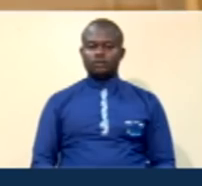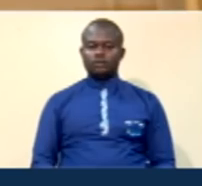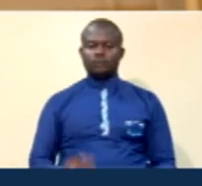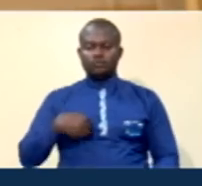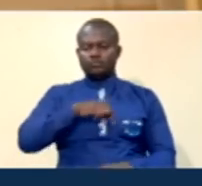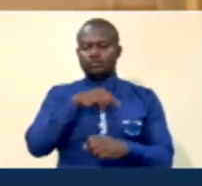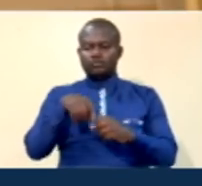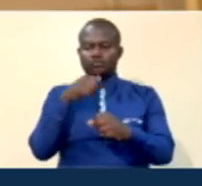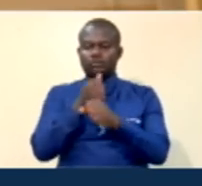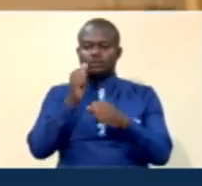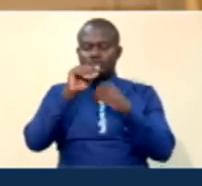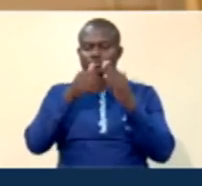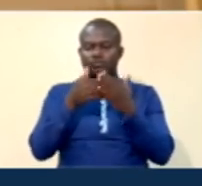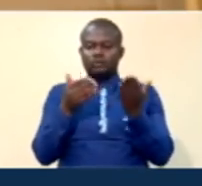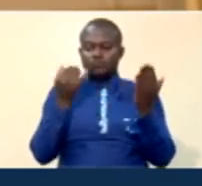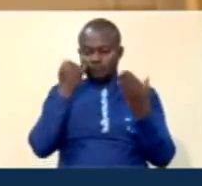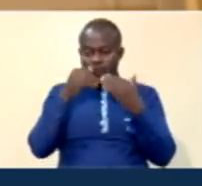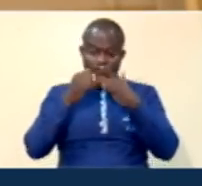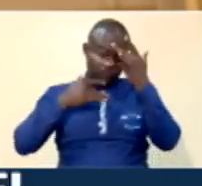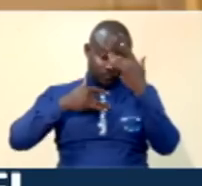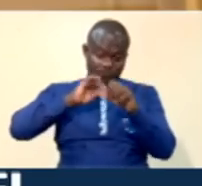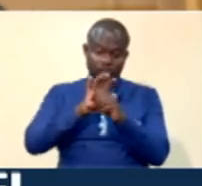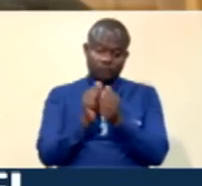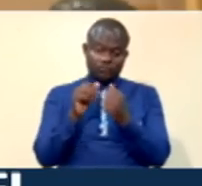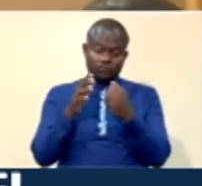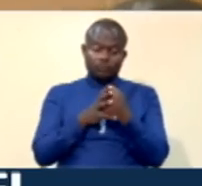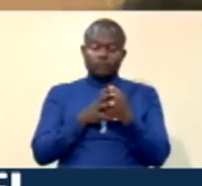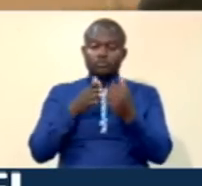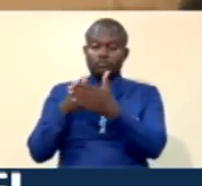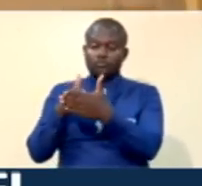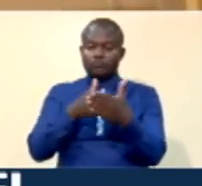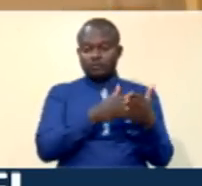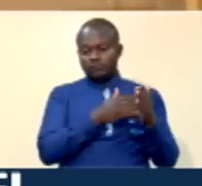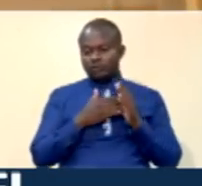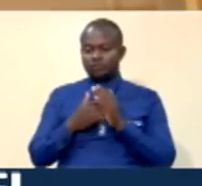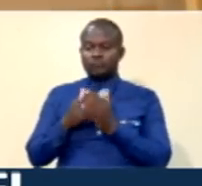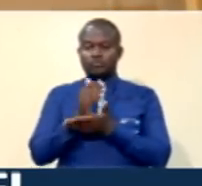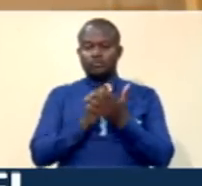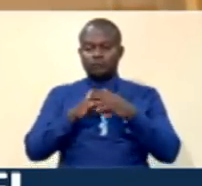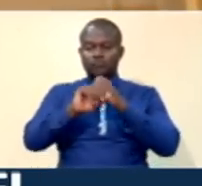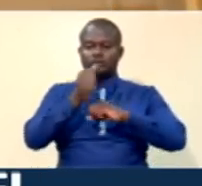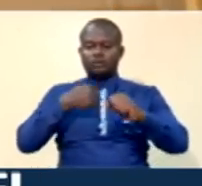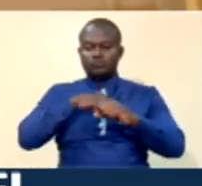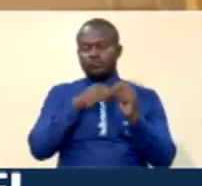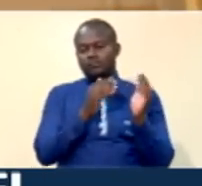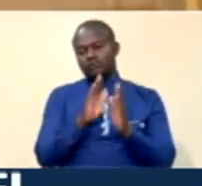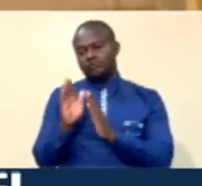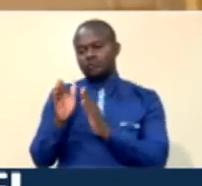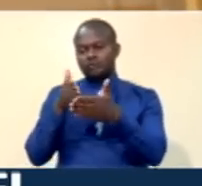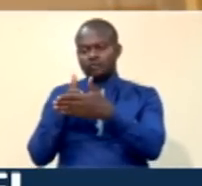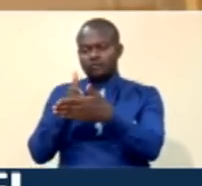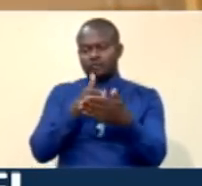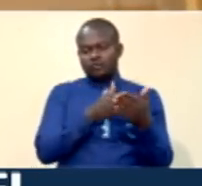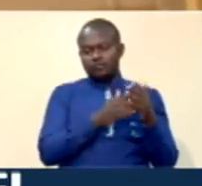tugomba gukora ibishoboka byose nubwo icyorezo cya COVID-19 cyadukomye mu nkokora, bimwe mu bikorwa twateganyaga bikagenda